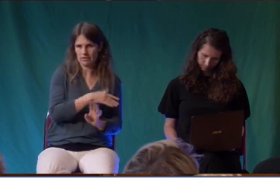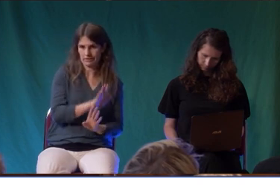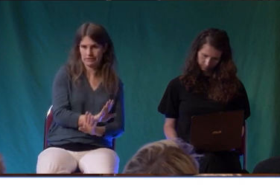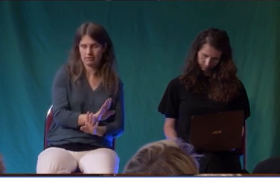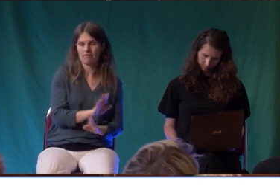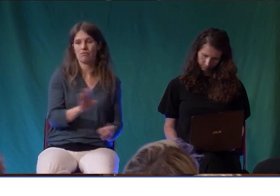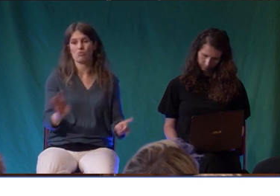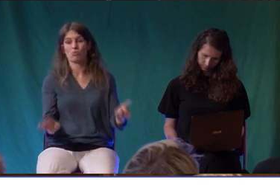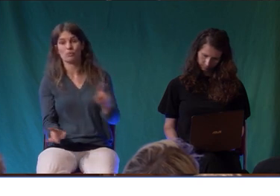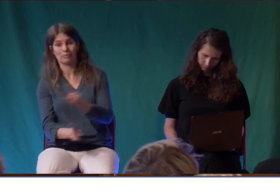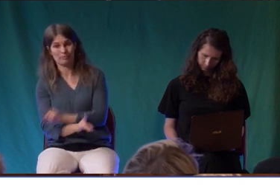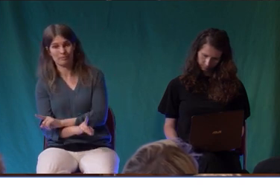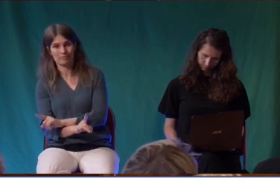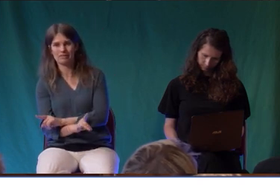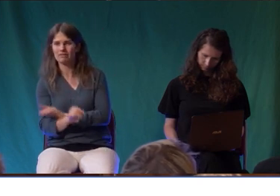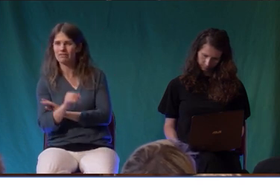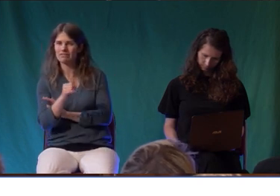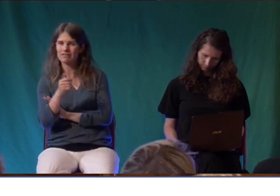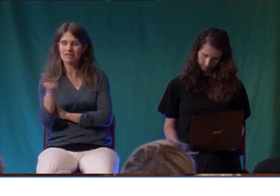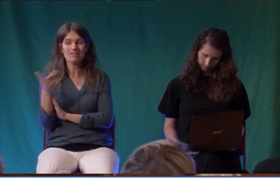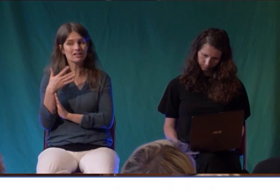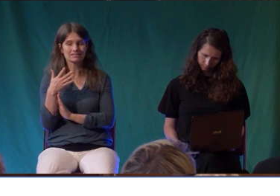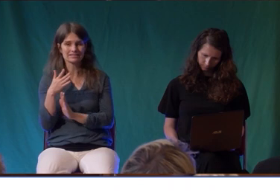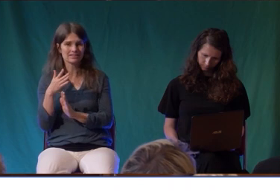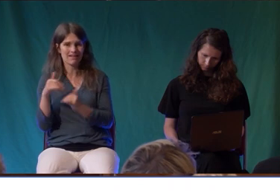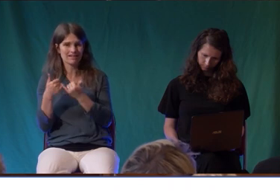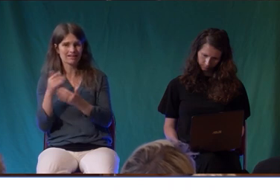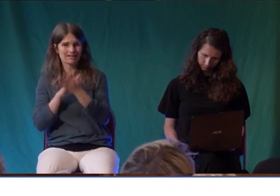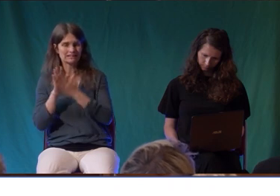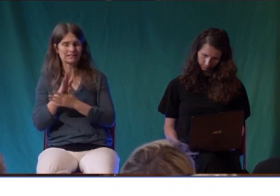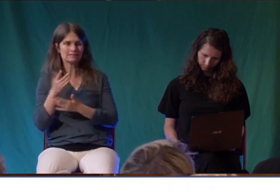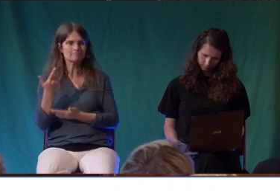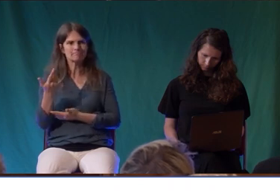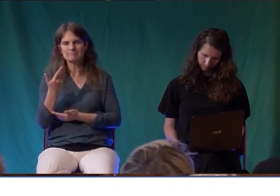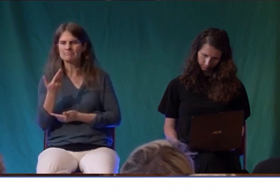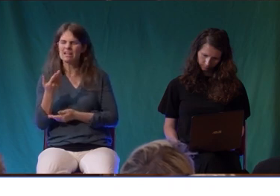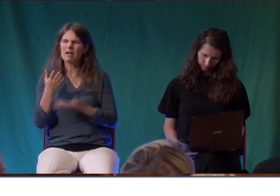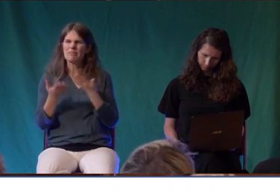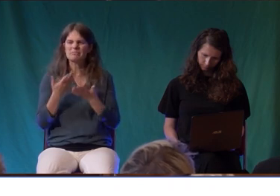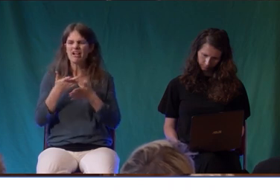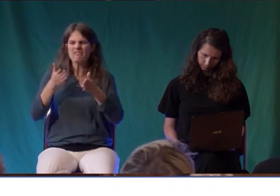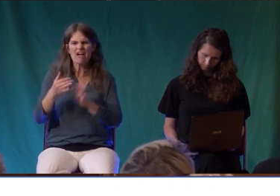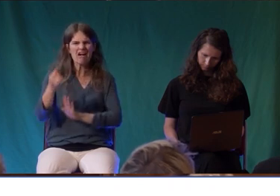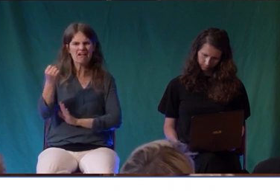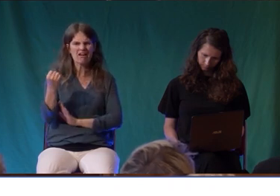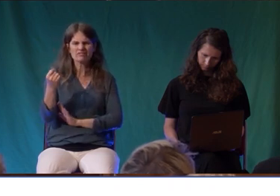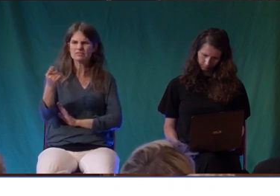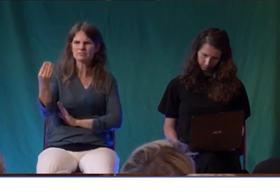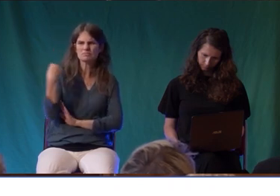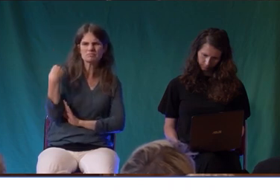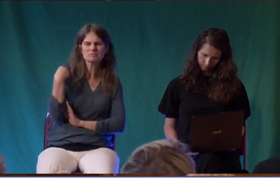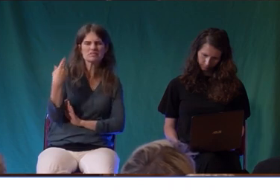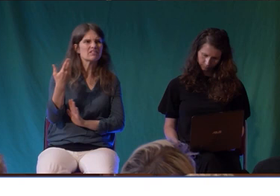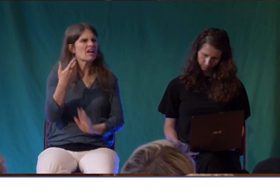aber es gibt auch Aussagen dass die Eltern sagen Fachkräfte stülpen uns und